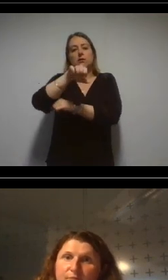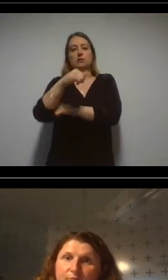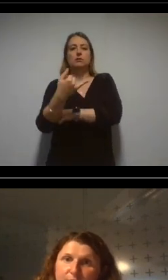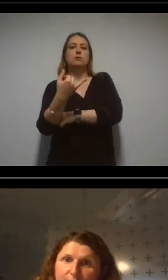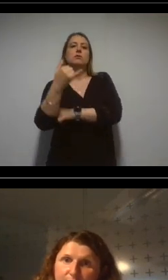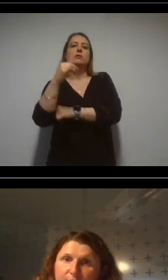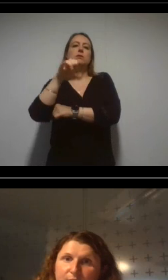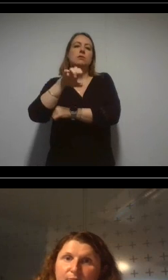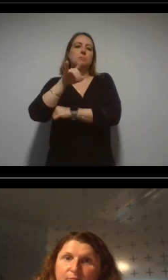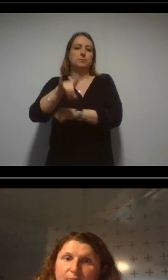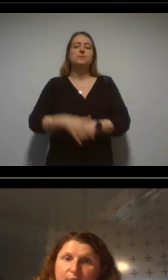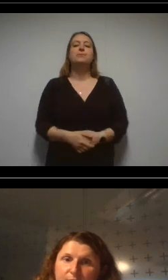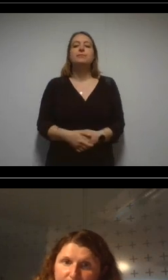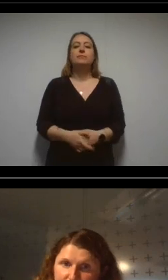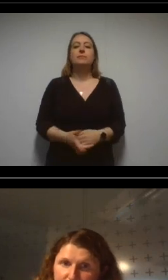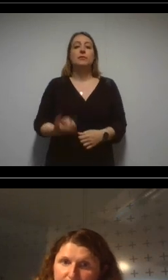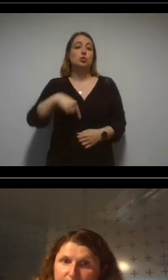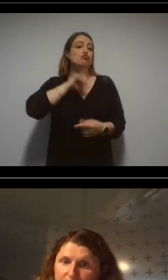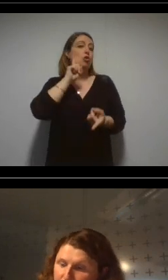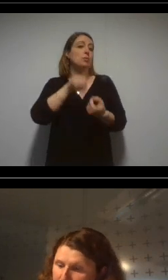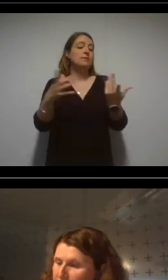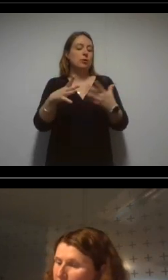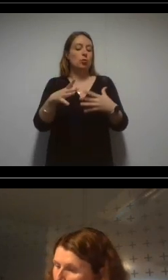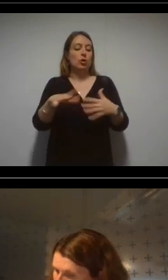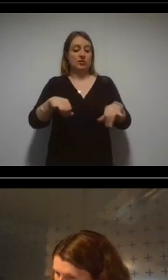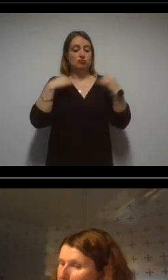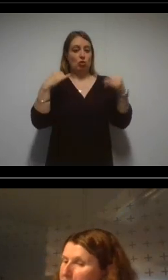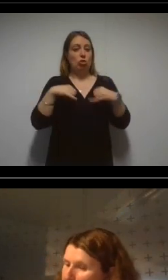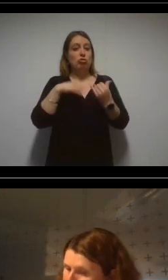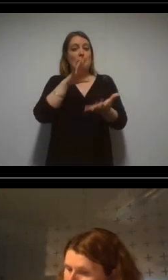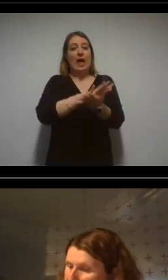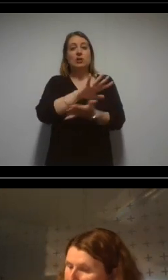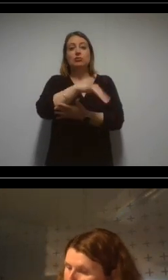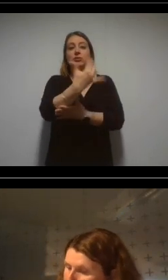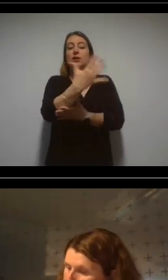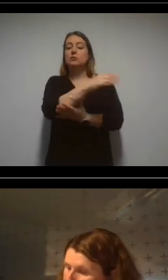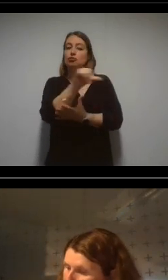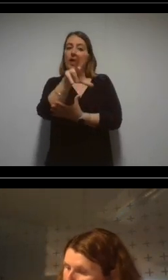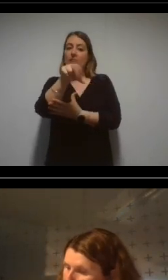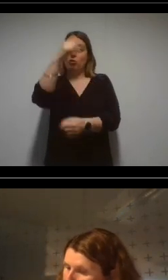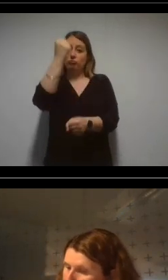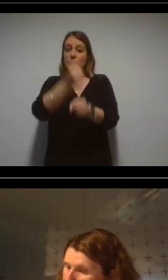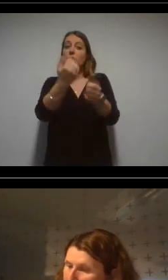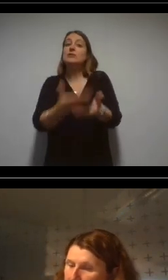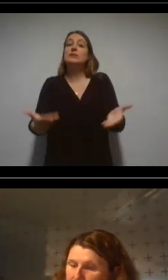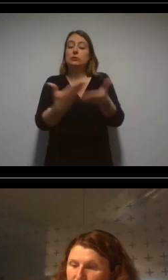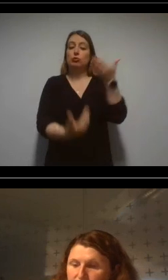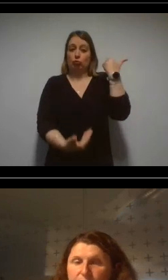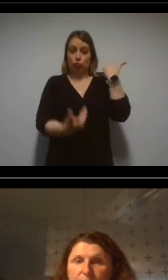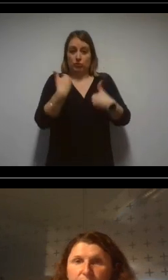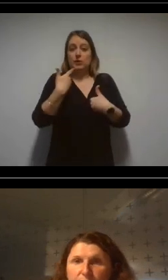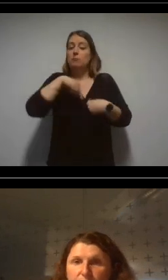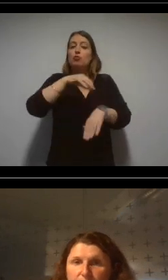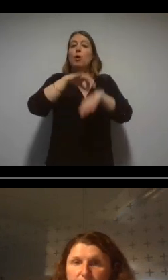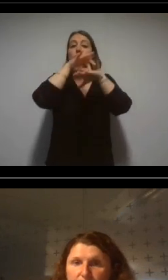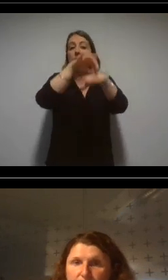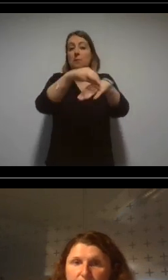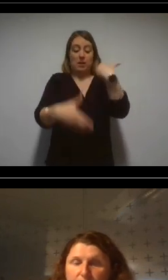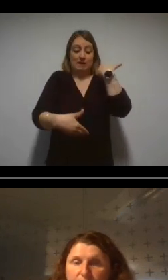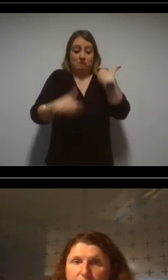des jeunes qui ont entre 15 et 30 ans en situation de handicap, quelle que soit la typologie de